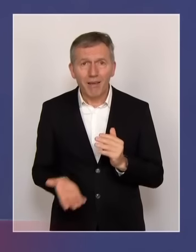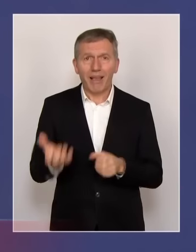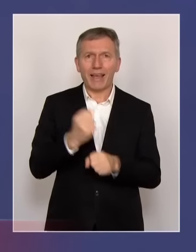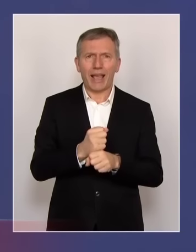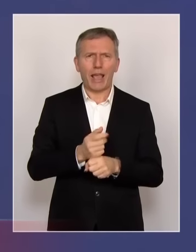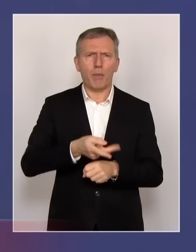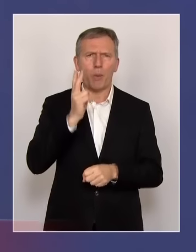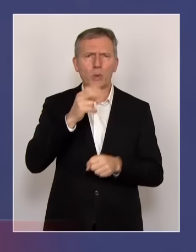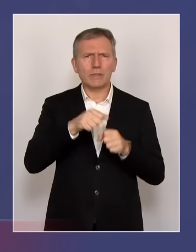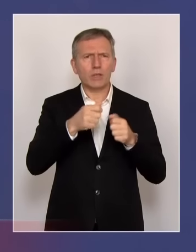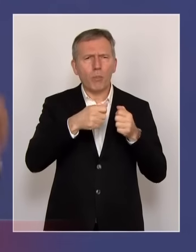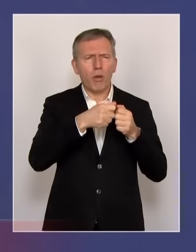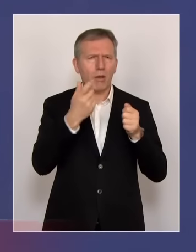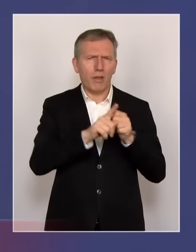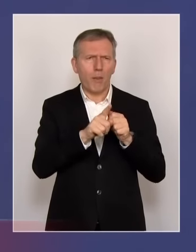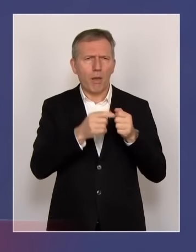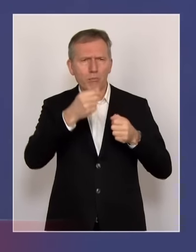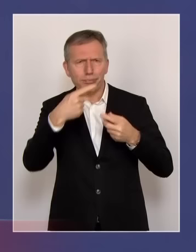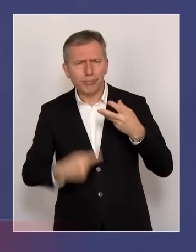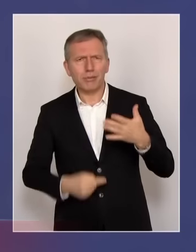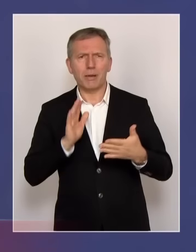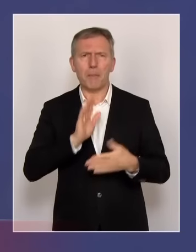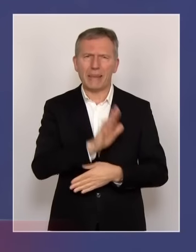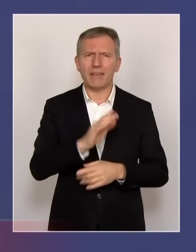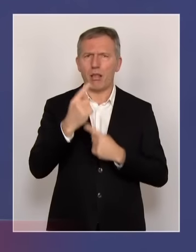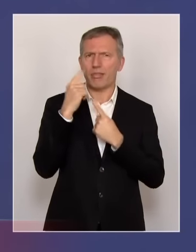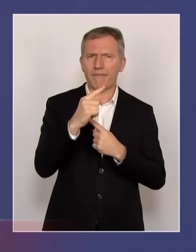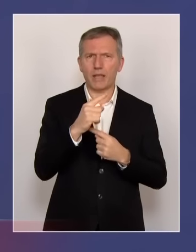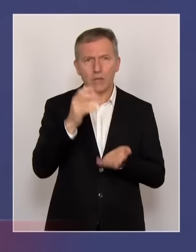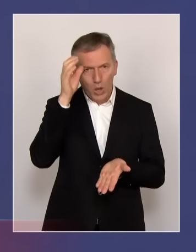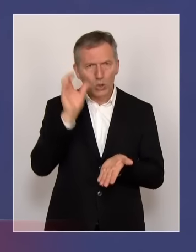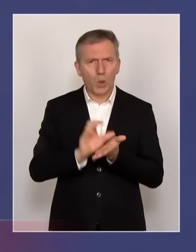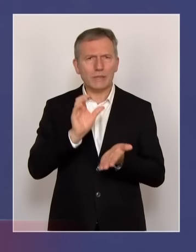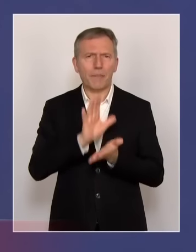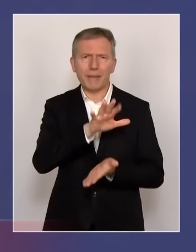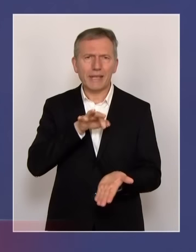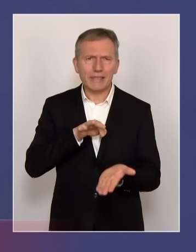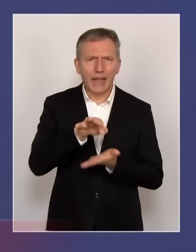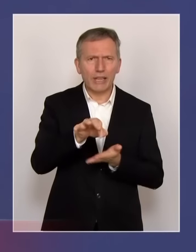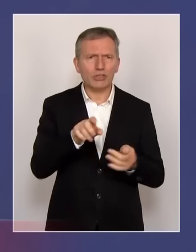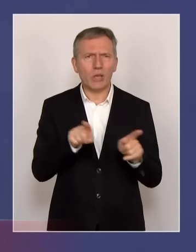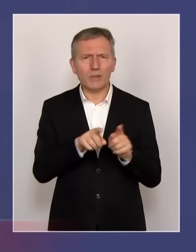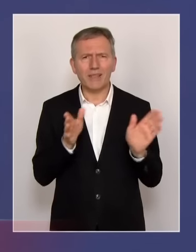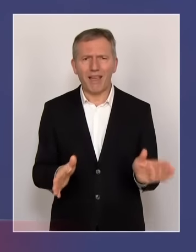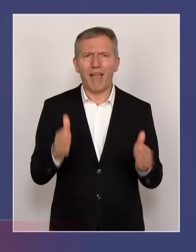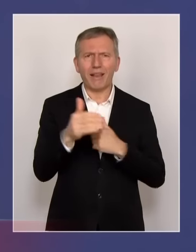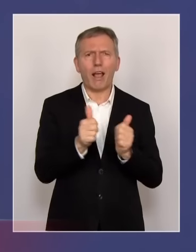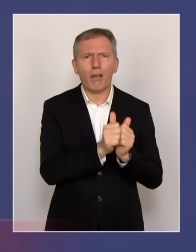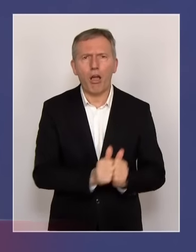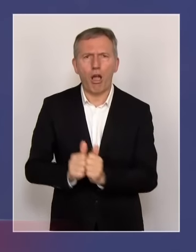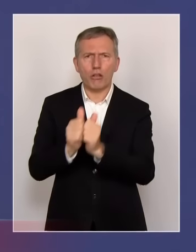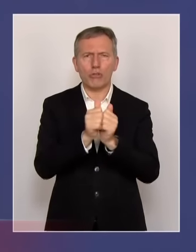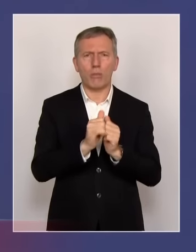paradigme en matière de défense du concept stratégique à la plus grande intimité, au nouveau cadre commun jusqu'aux